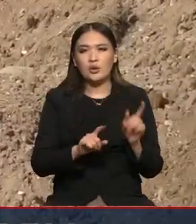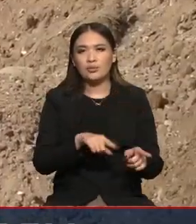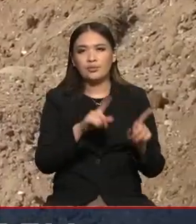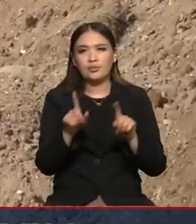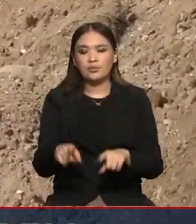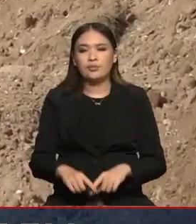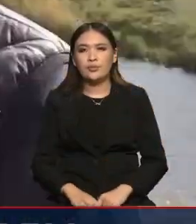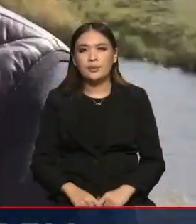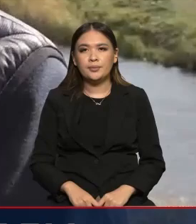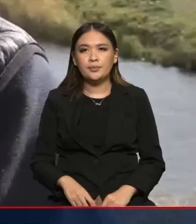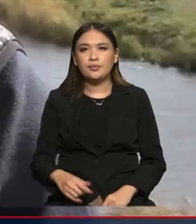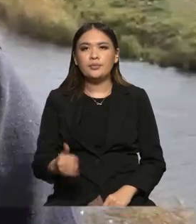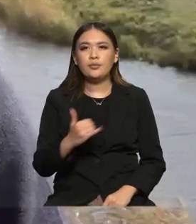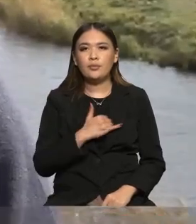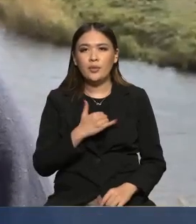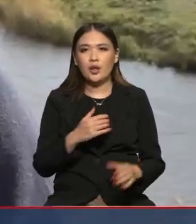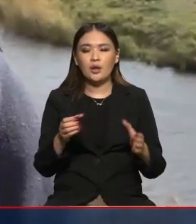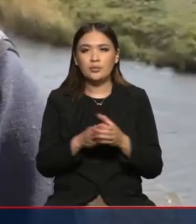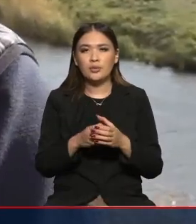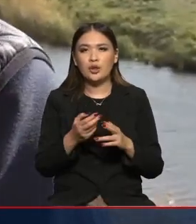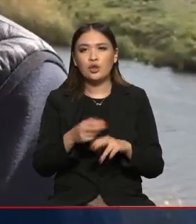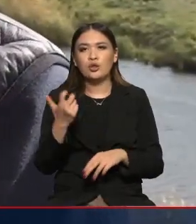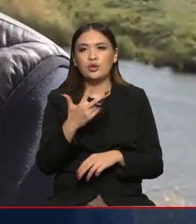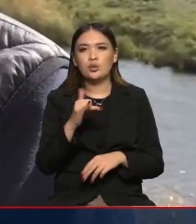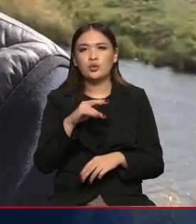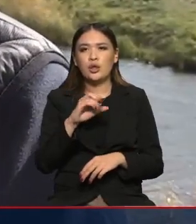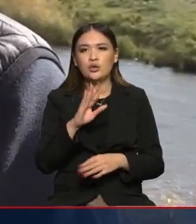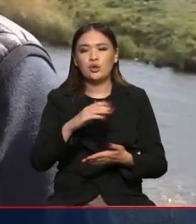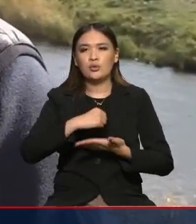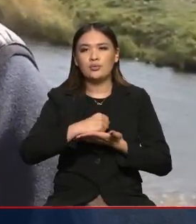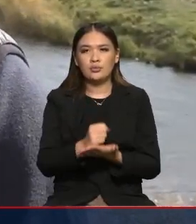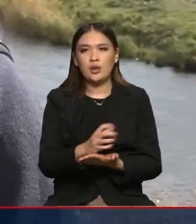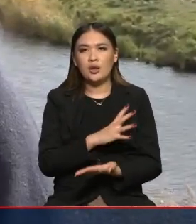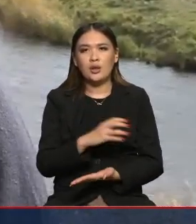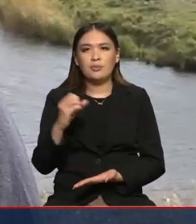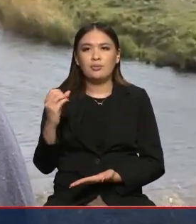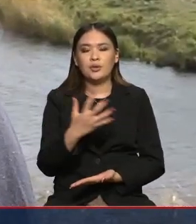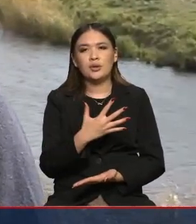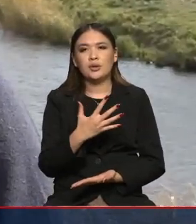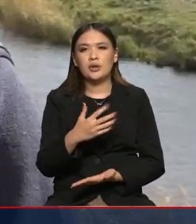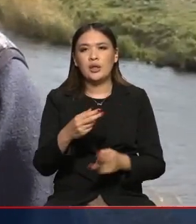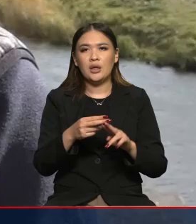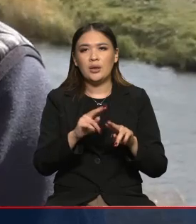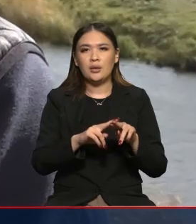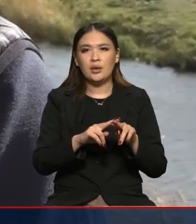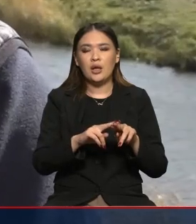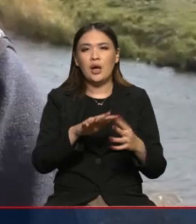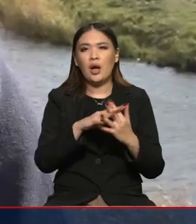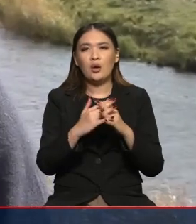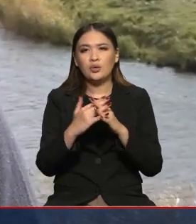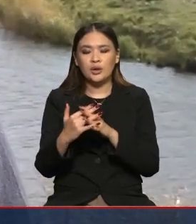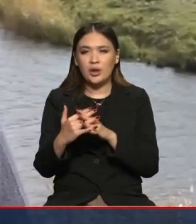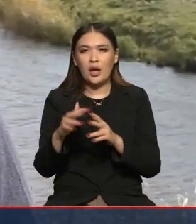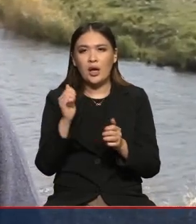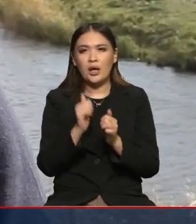нас получается три участка. Біздің компанияға үш участка бекітілді, яғни осы Бескөл, Тепличная және Прибрежная ауылы. Әр